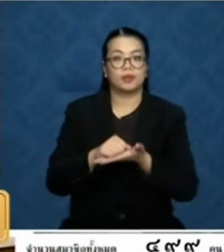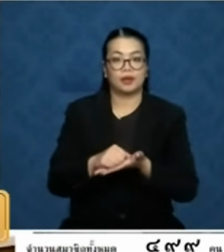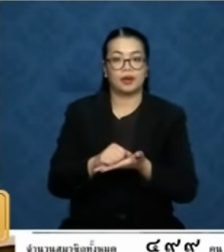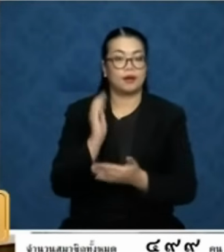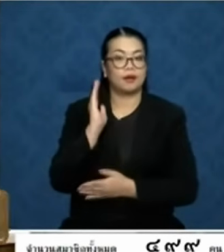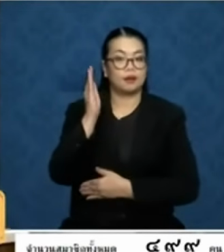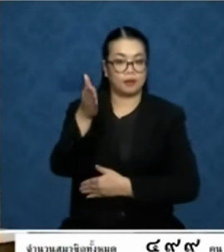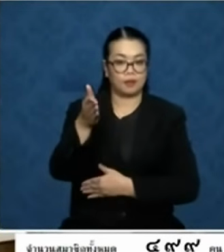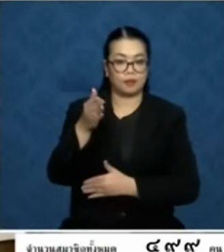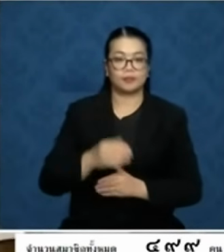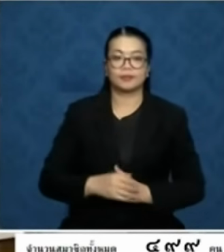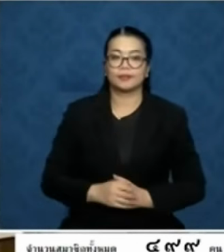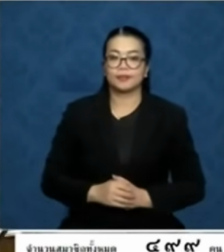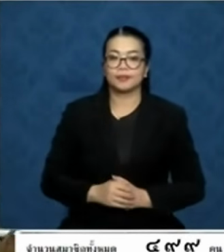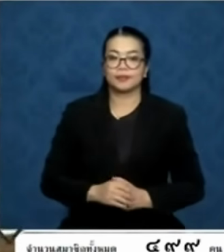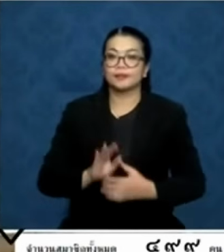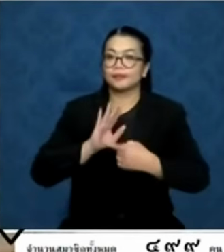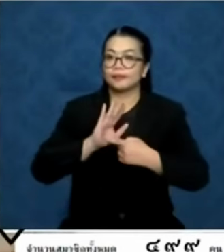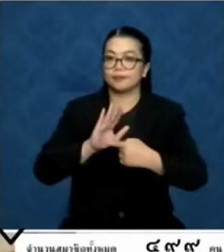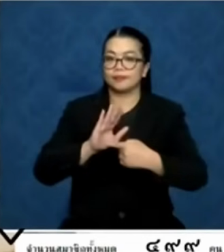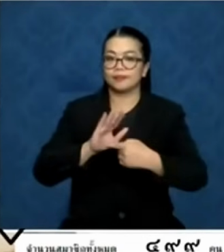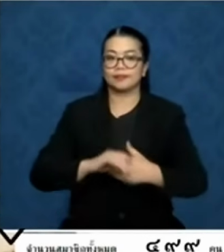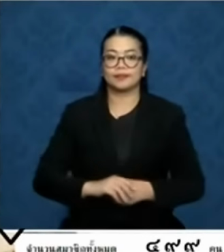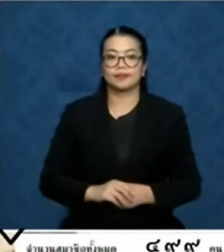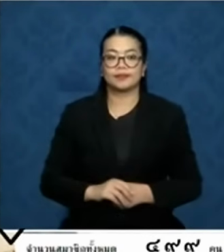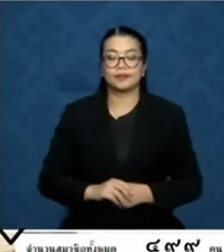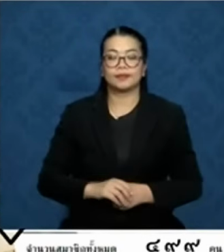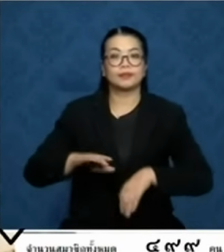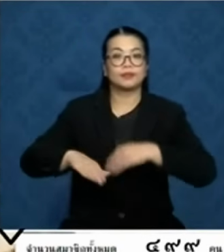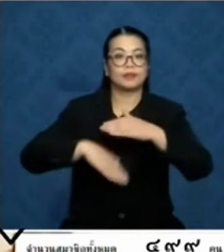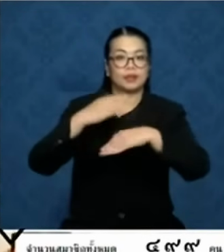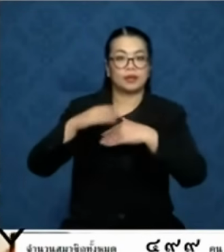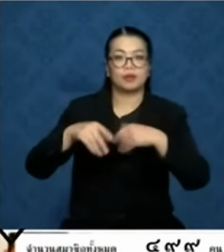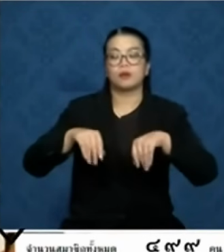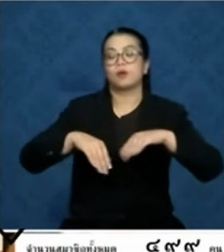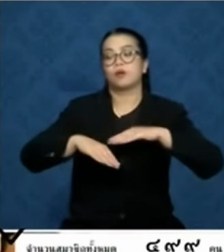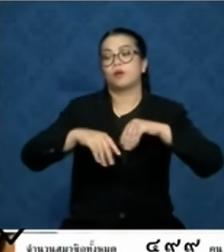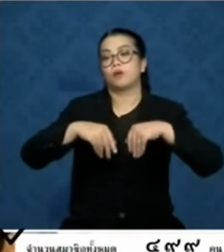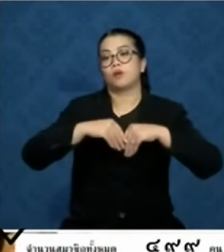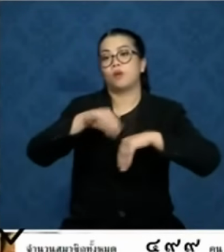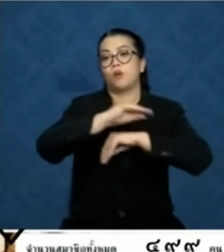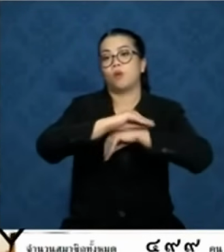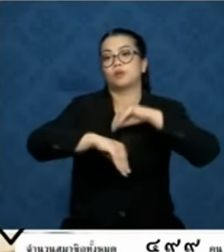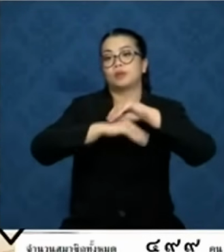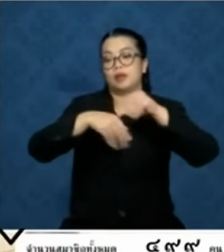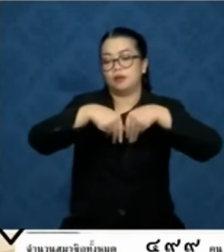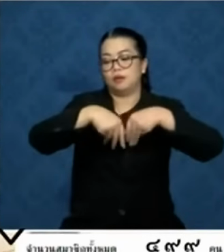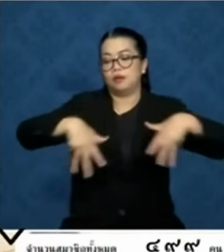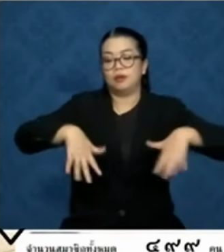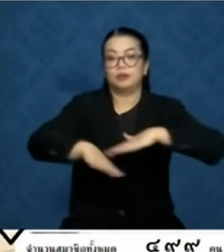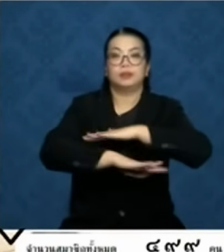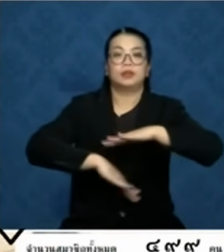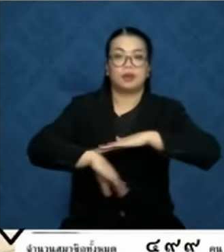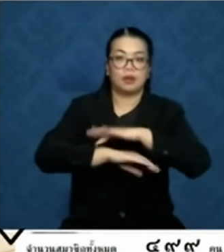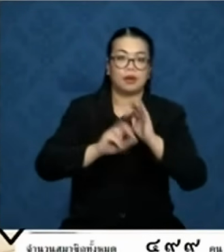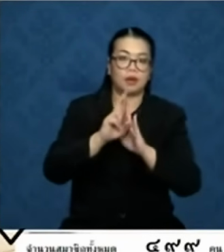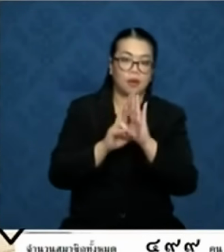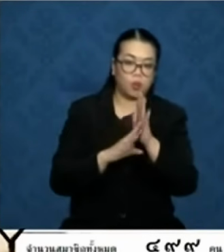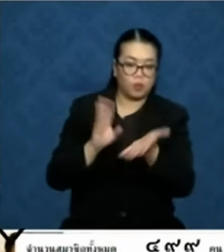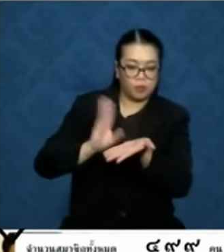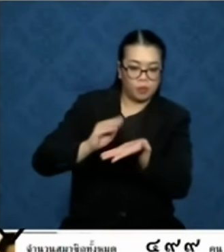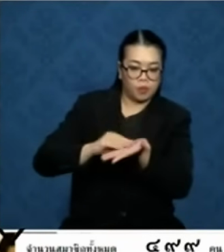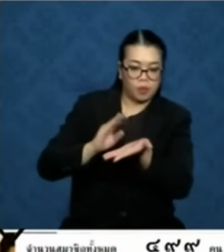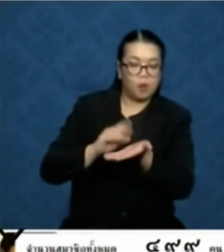าคตเช่นการพัฒนาโครงสร้างพื้นฐานเพื่อรองรับอุตสาหกรรมยานยนต์สมัยใหม่ระบบฐานข้อมูล